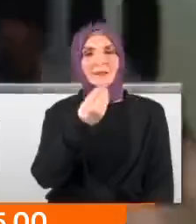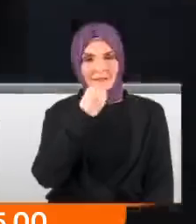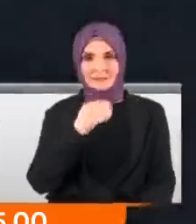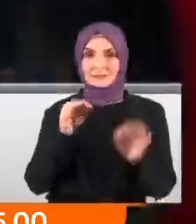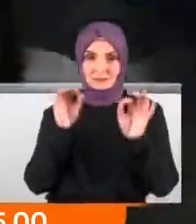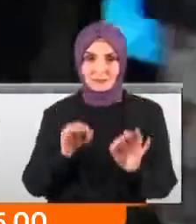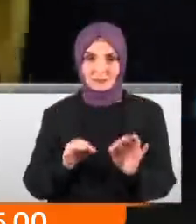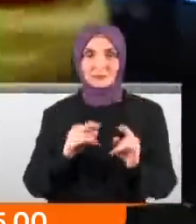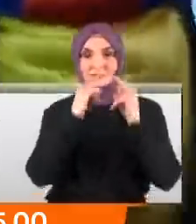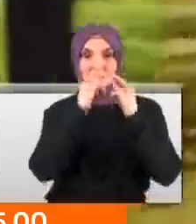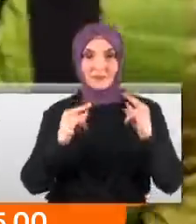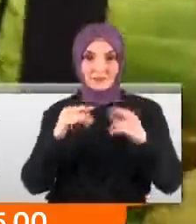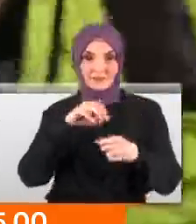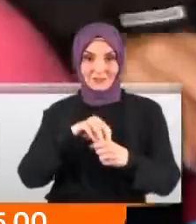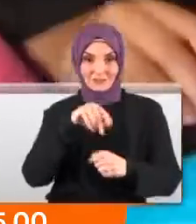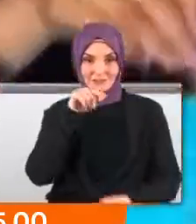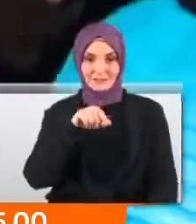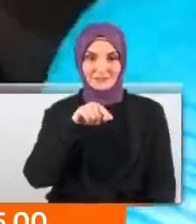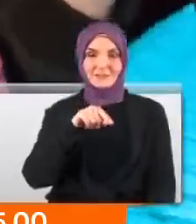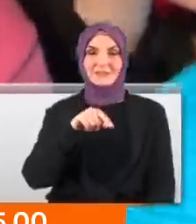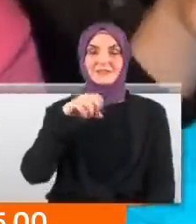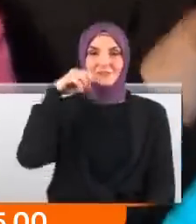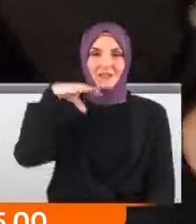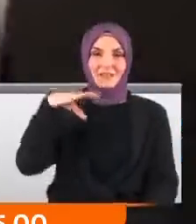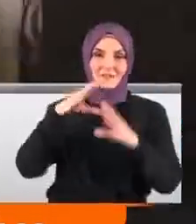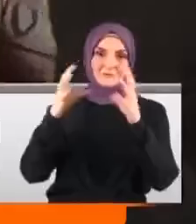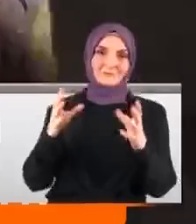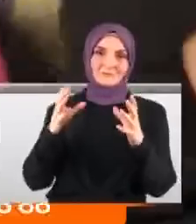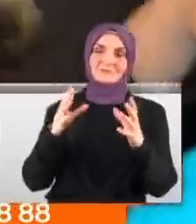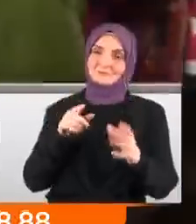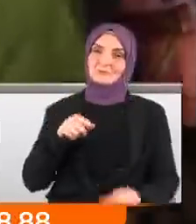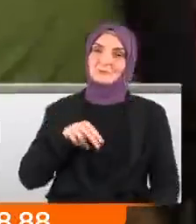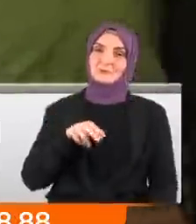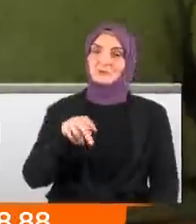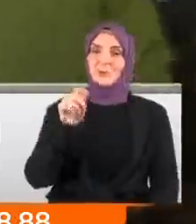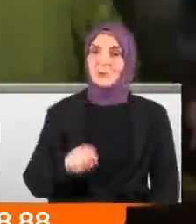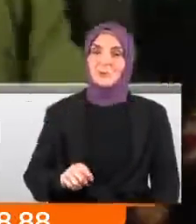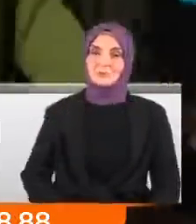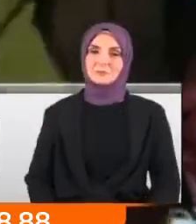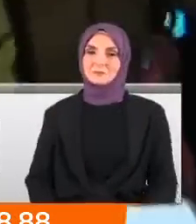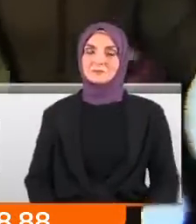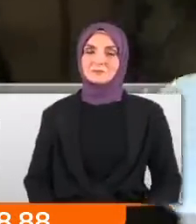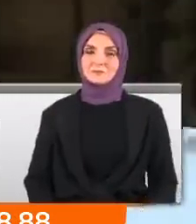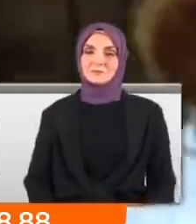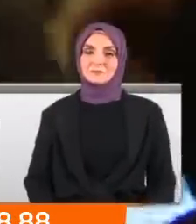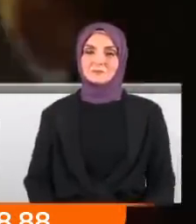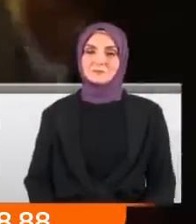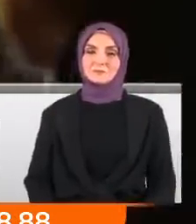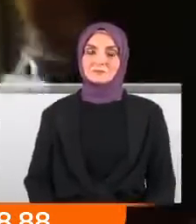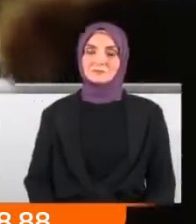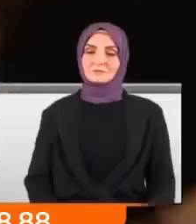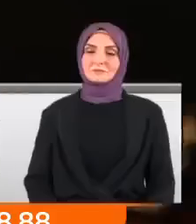çadır kentin içinde Fener Alayı'nda. Çok eğlenceli, çok mutlu oluyoruz. Gel ben sana